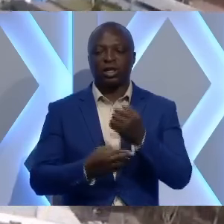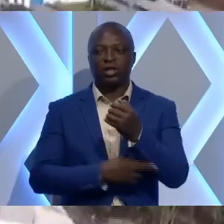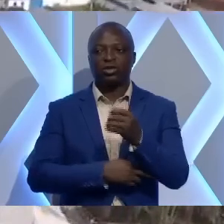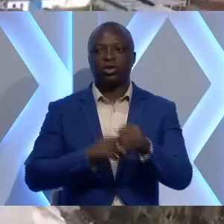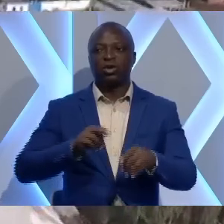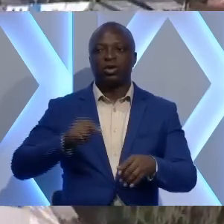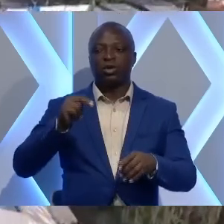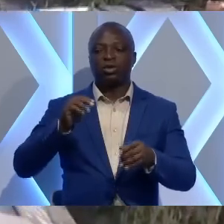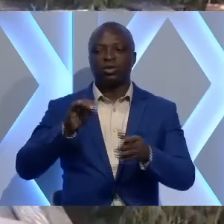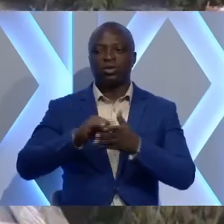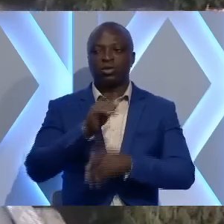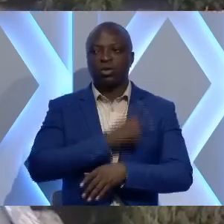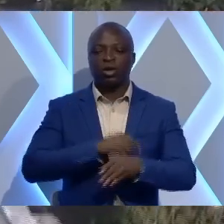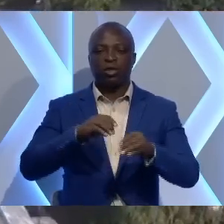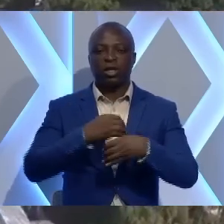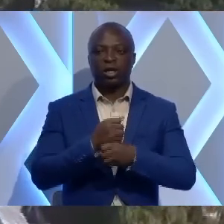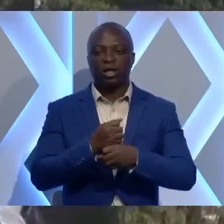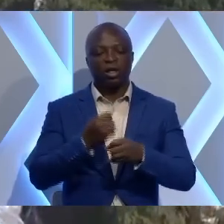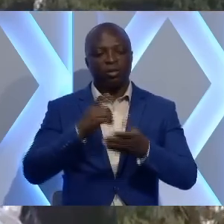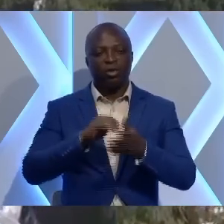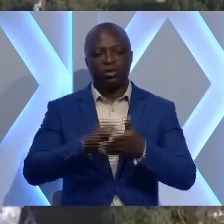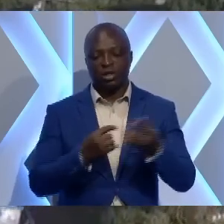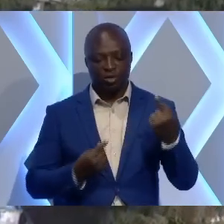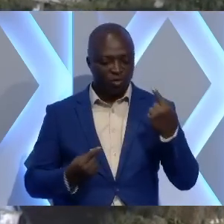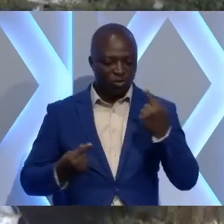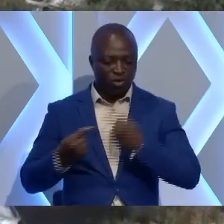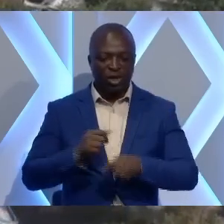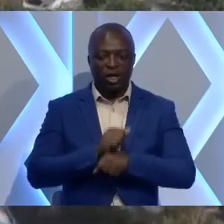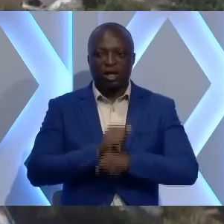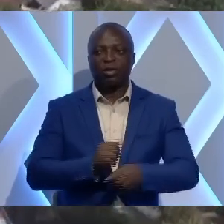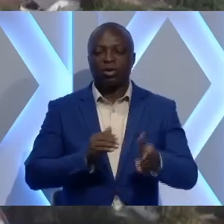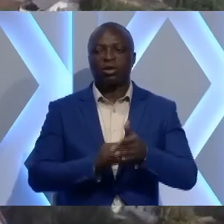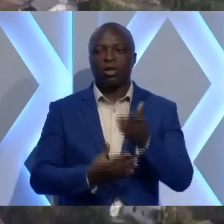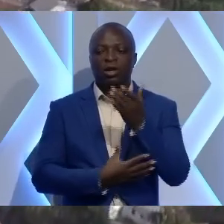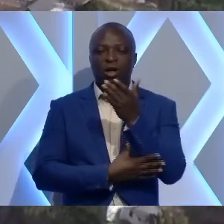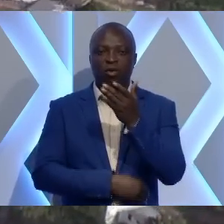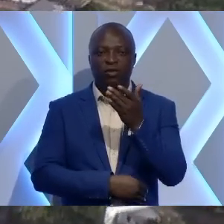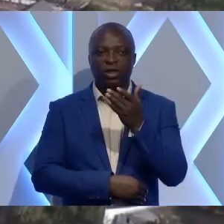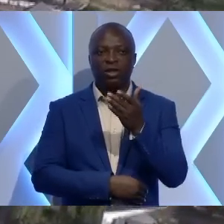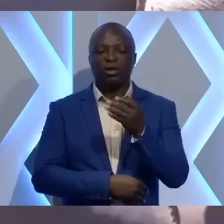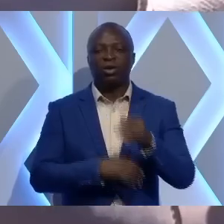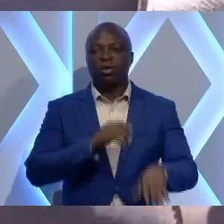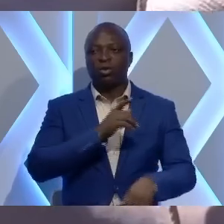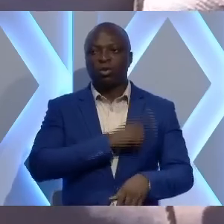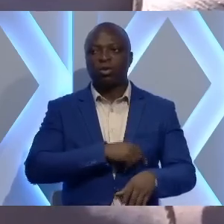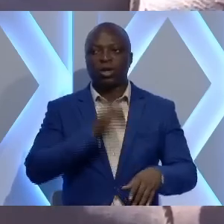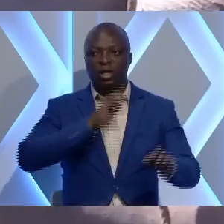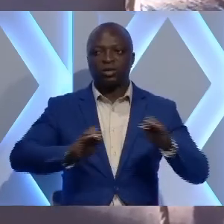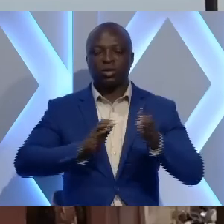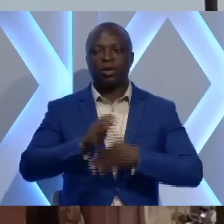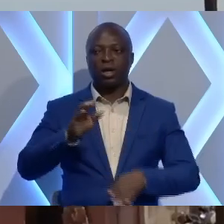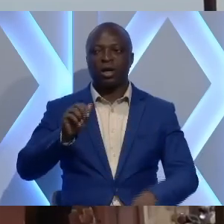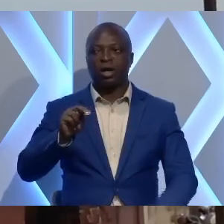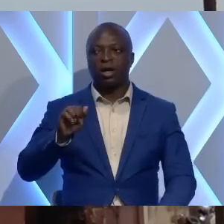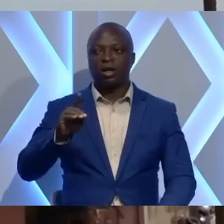de Guinée-Coso est mis en place pour une lutte adaptée contre la pauvreté. Au Togo, il est exécuté par